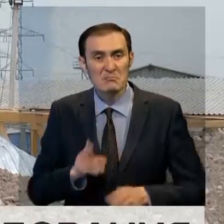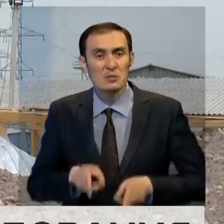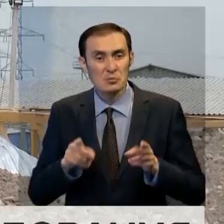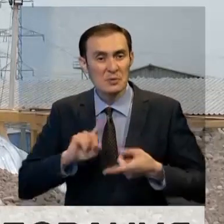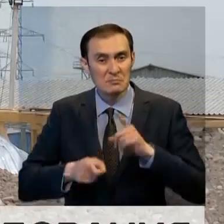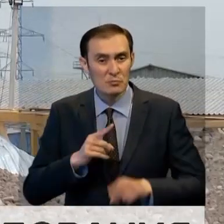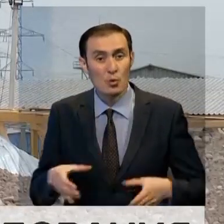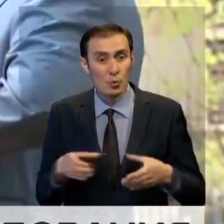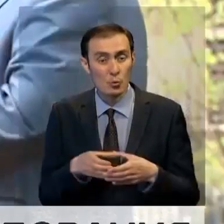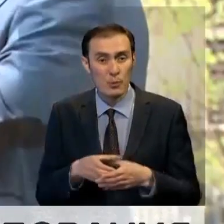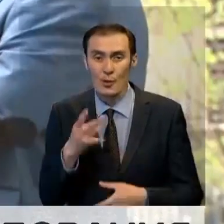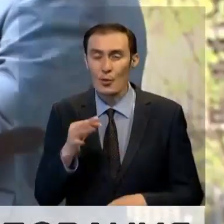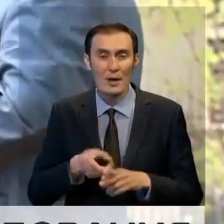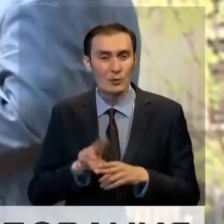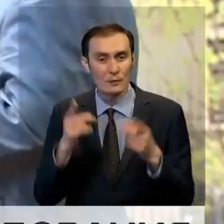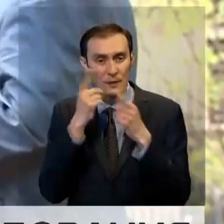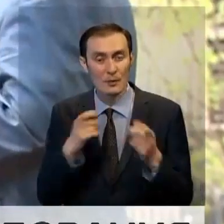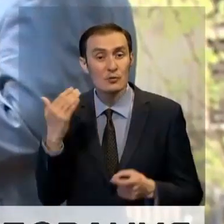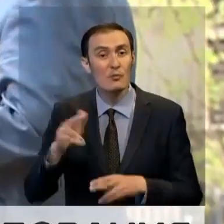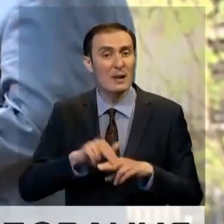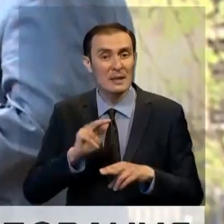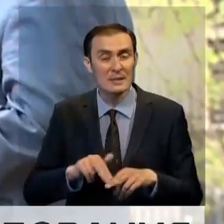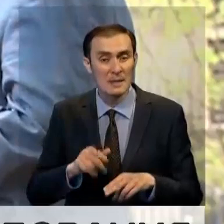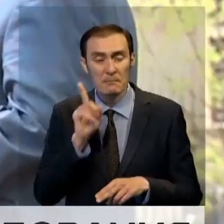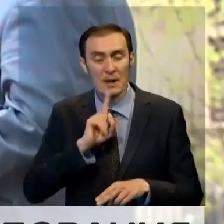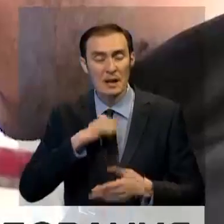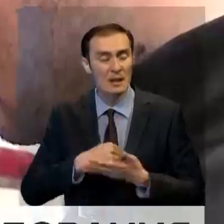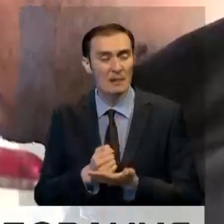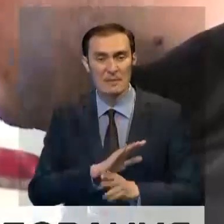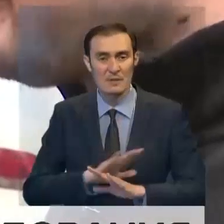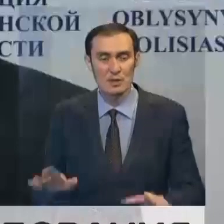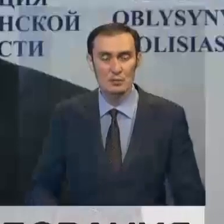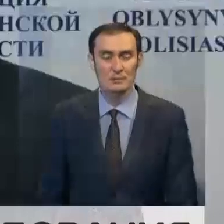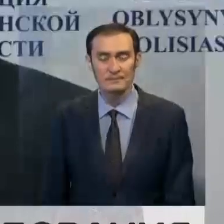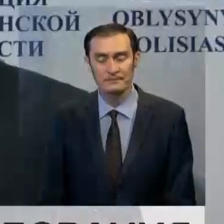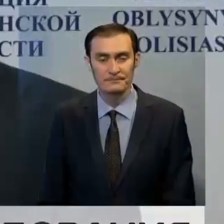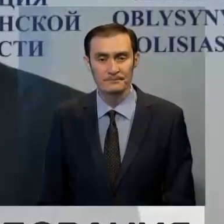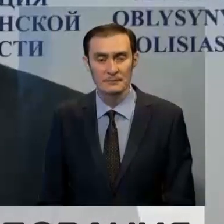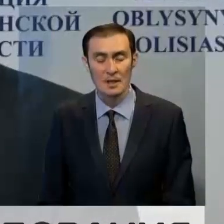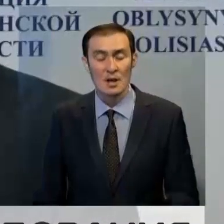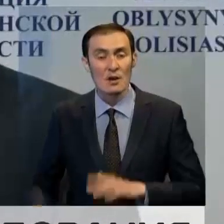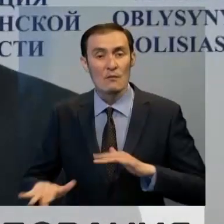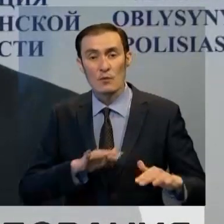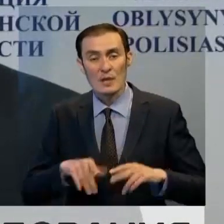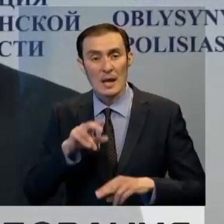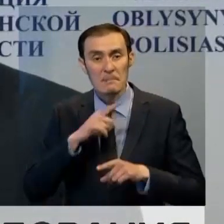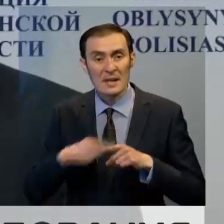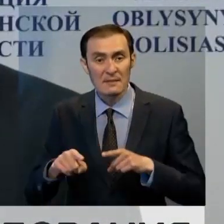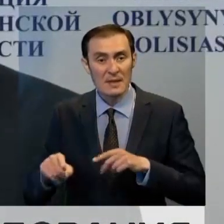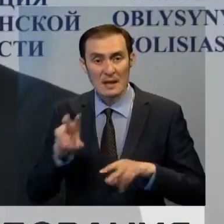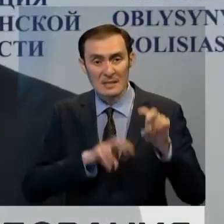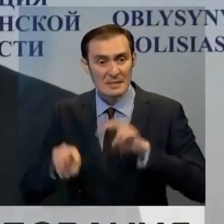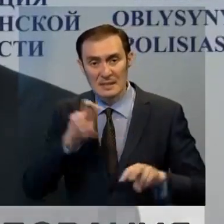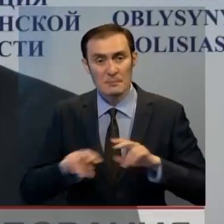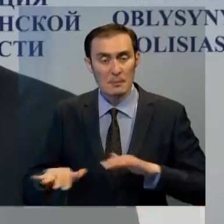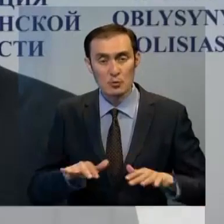преступная группа. Однако данную информацию в полиции не подтвердили. В ходе оперативно-розыскных мероприятий